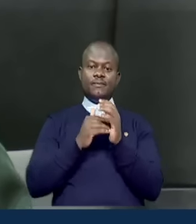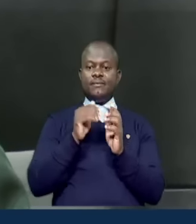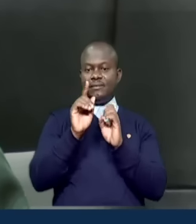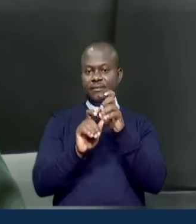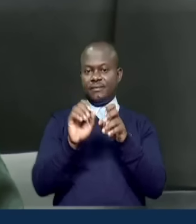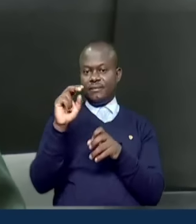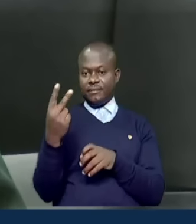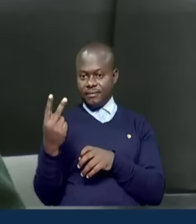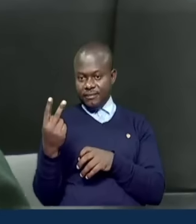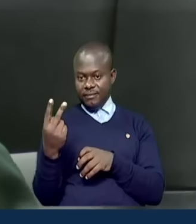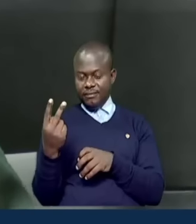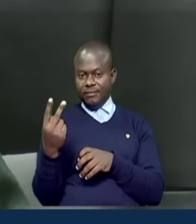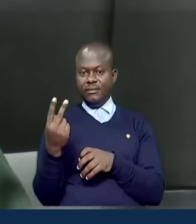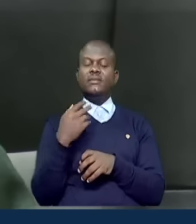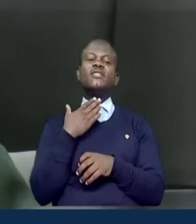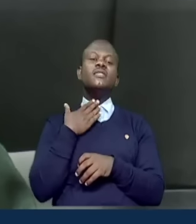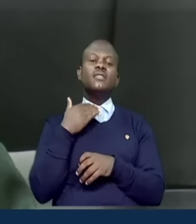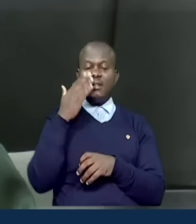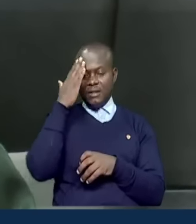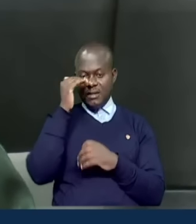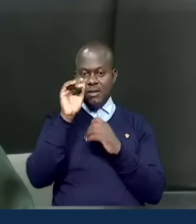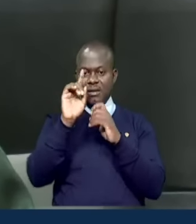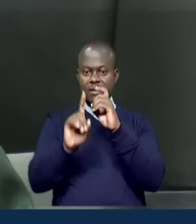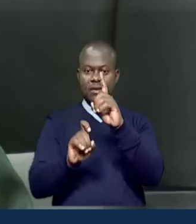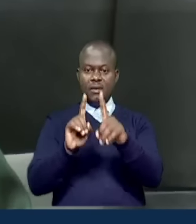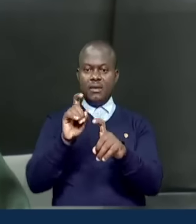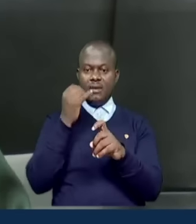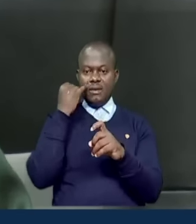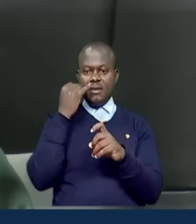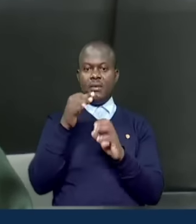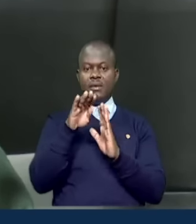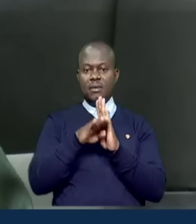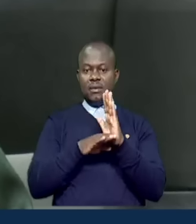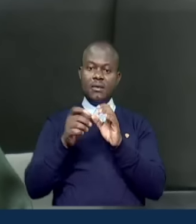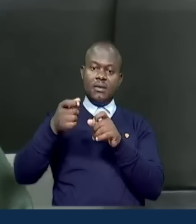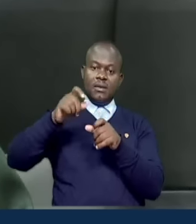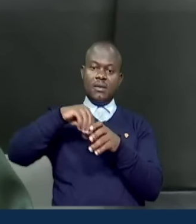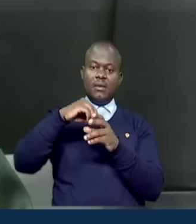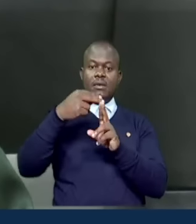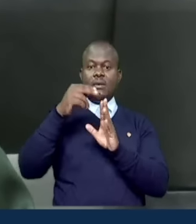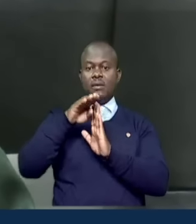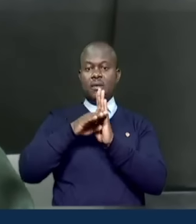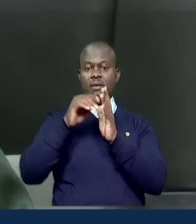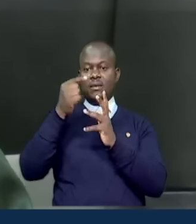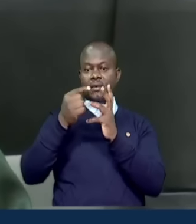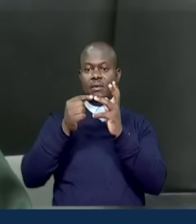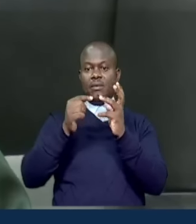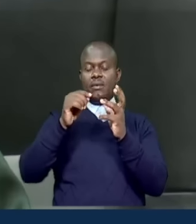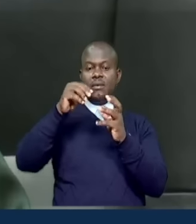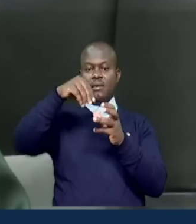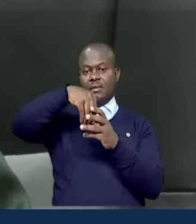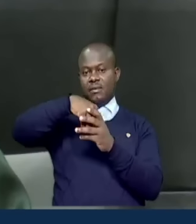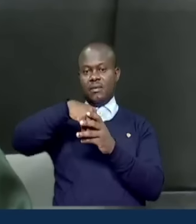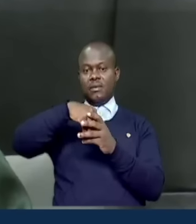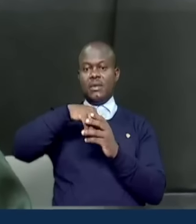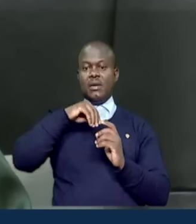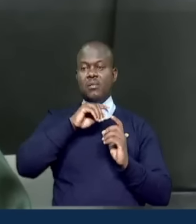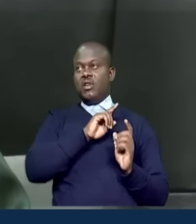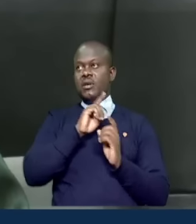kabiri nagira ngo mbaze niba hari gahunda yo kongera urutonde rw'ibibarirwa muri Ami